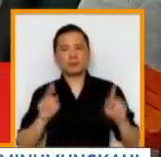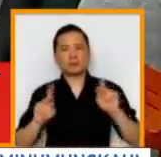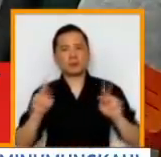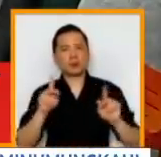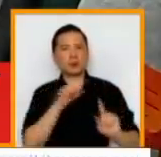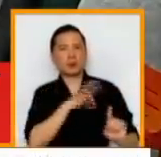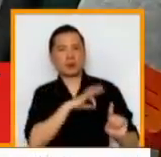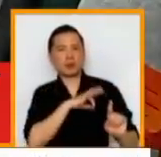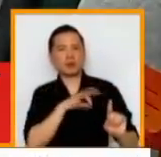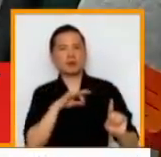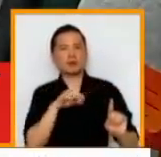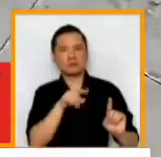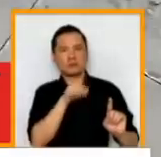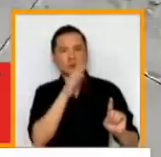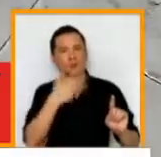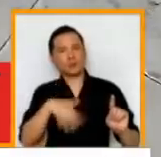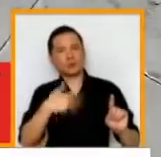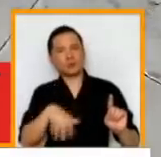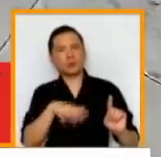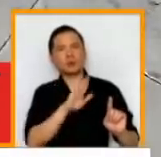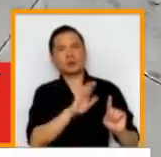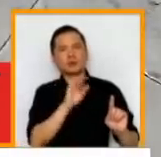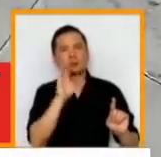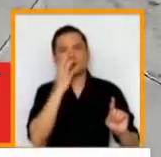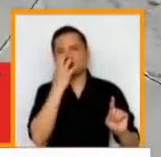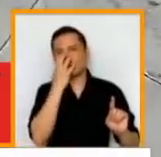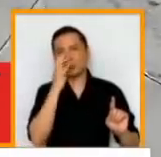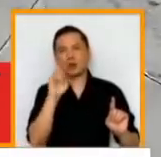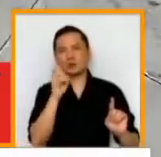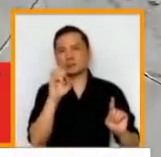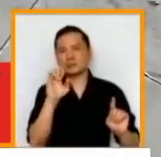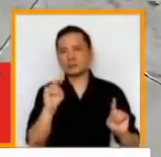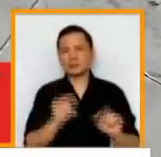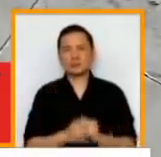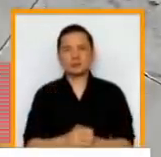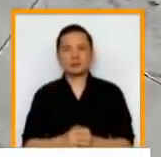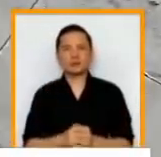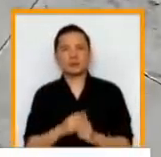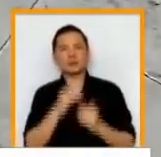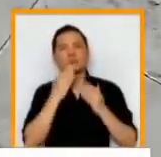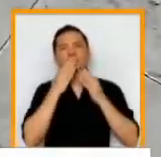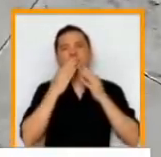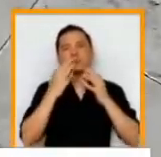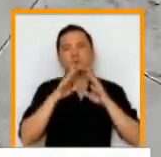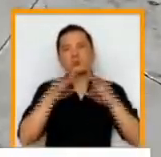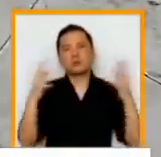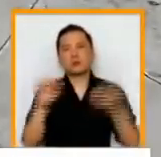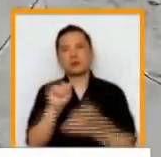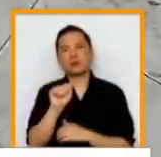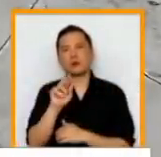kanyang oxygen tanks. Laking pasasalamat ng mga natulungan ni Arvin.